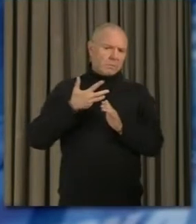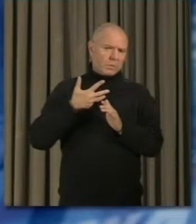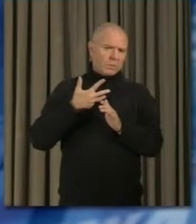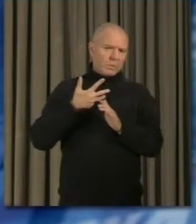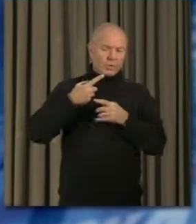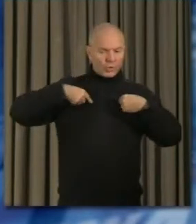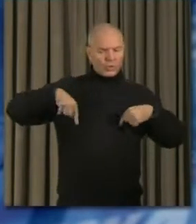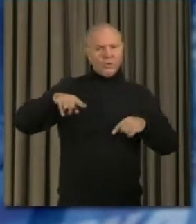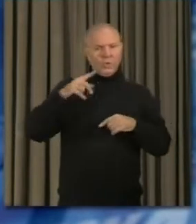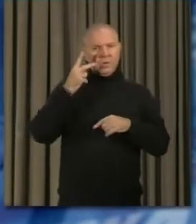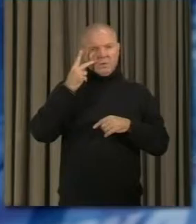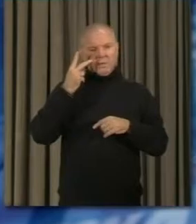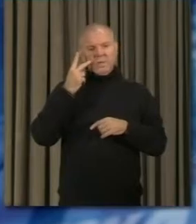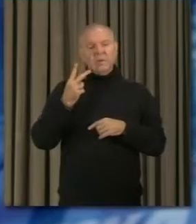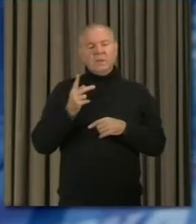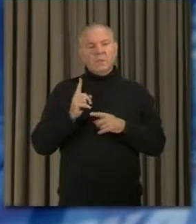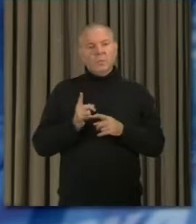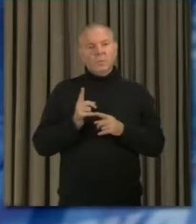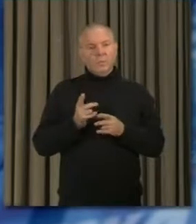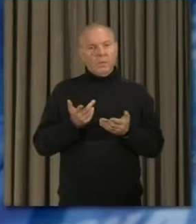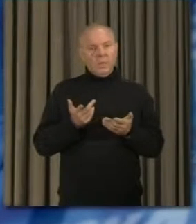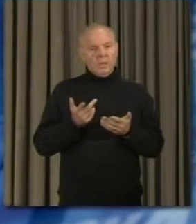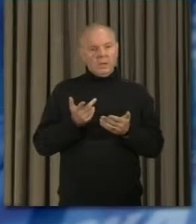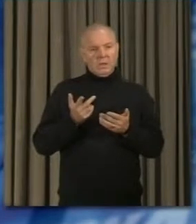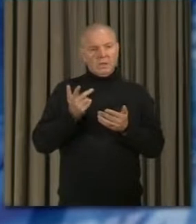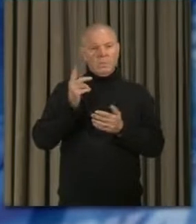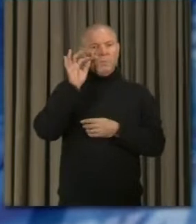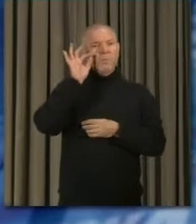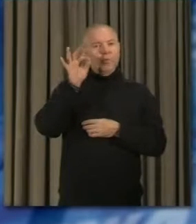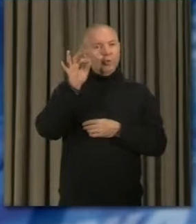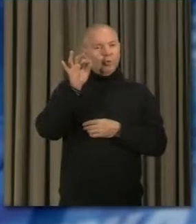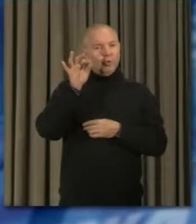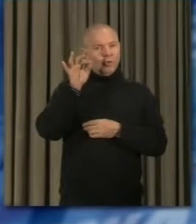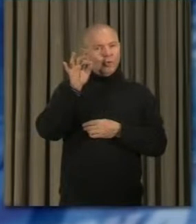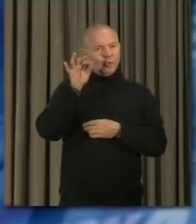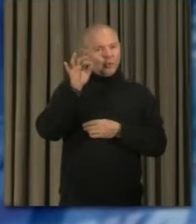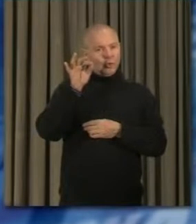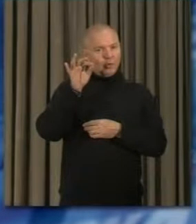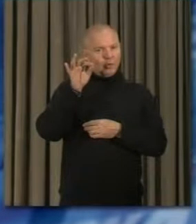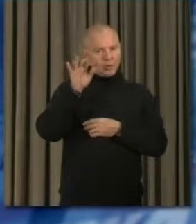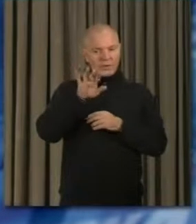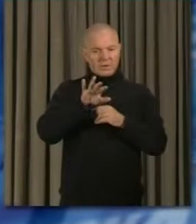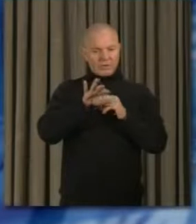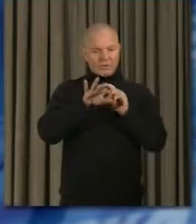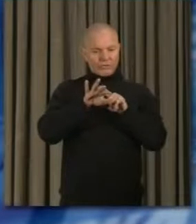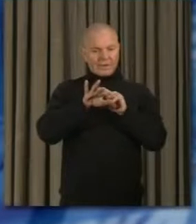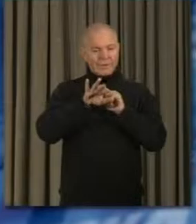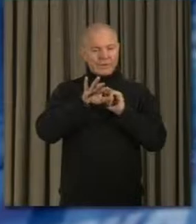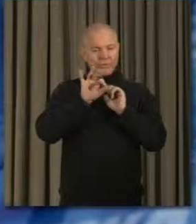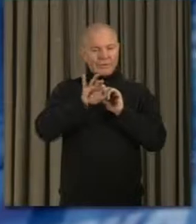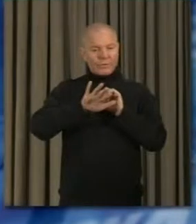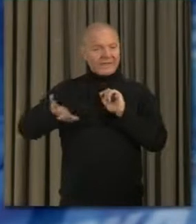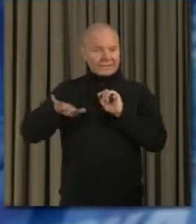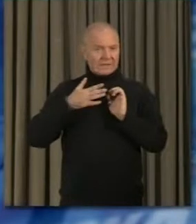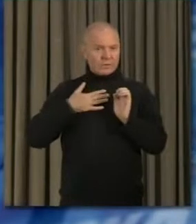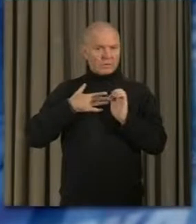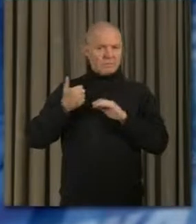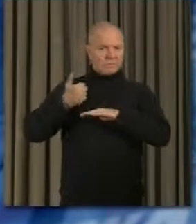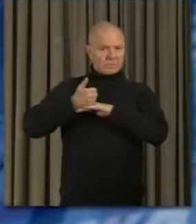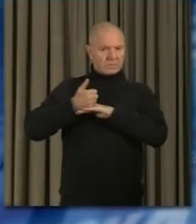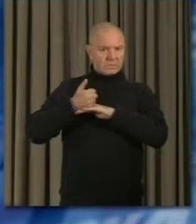faremo chiaramente pesare il fatto che il punto di riferimento del centro-destra dobbiamo essere noi. Come detto, è stato però